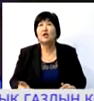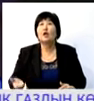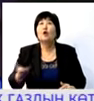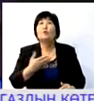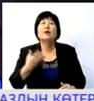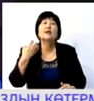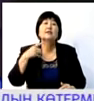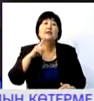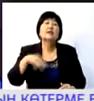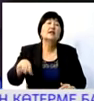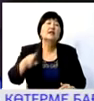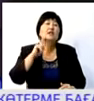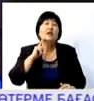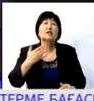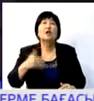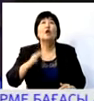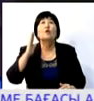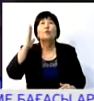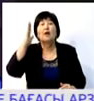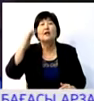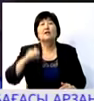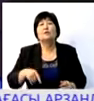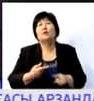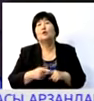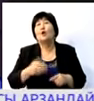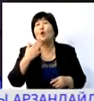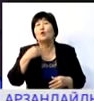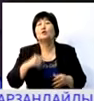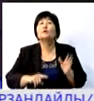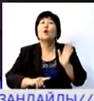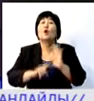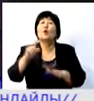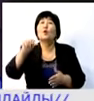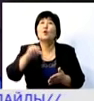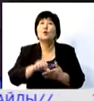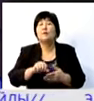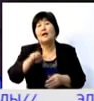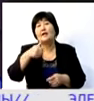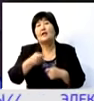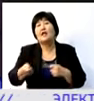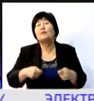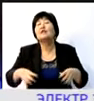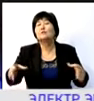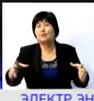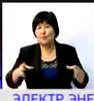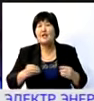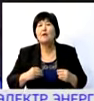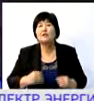сыр елінің жас өрендері баянды болашақ жолында ұлтымыздың көшбасшысы елбасымен біргеміз.